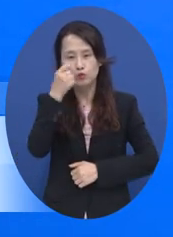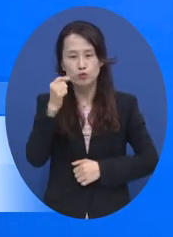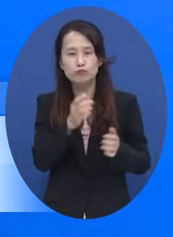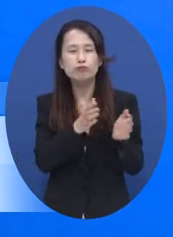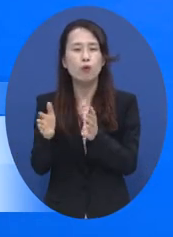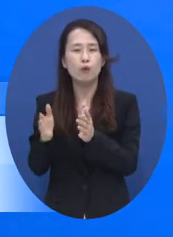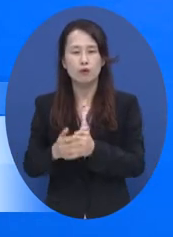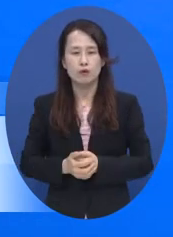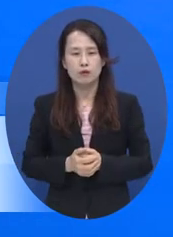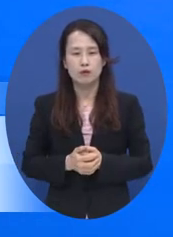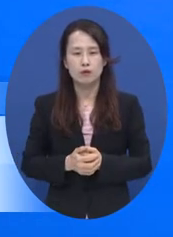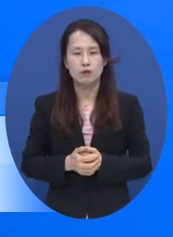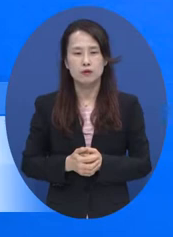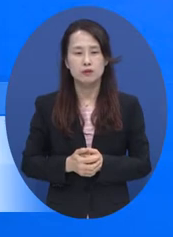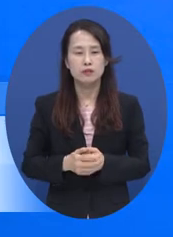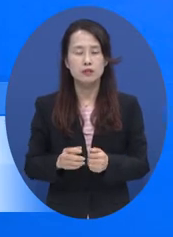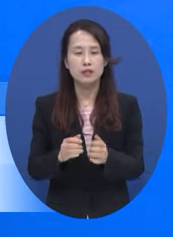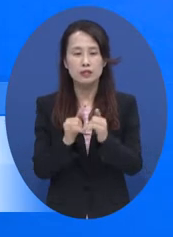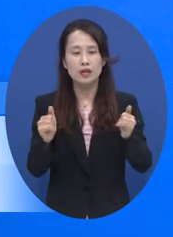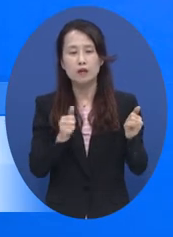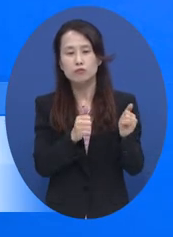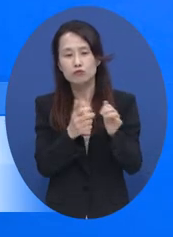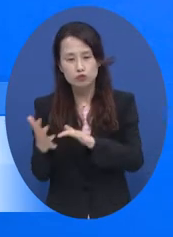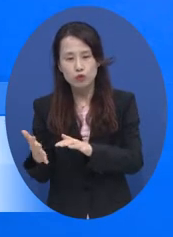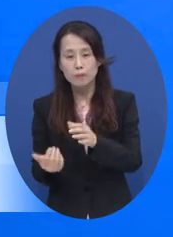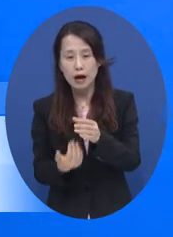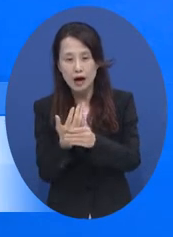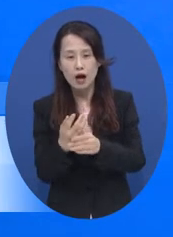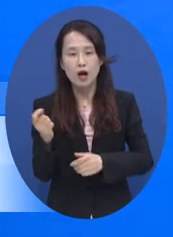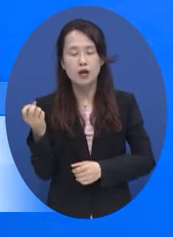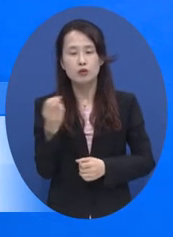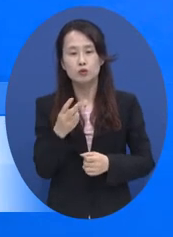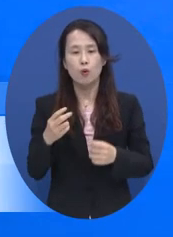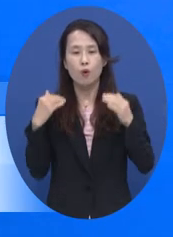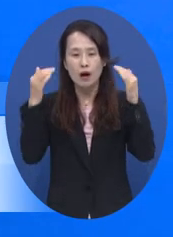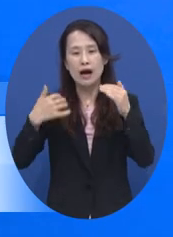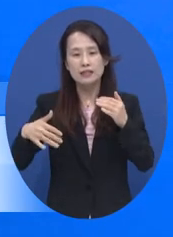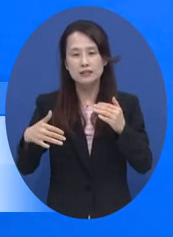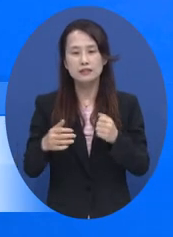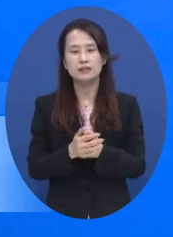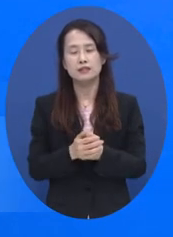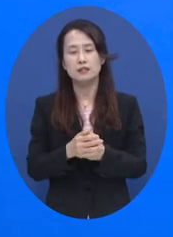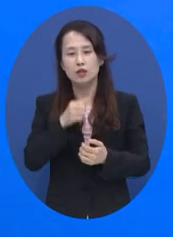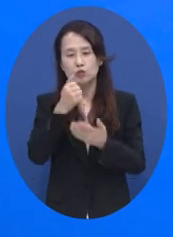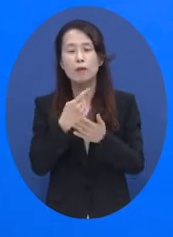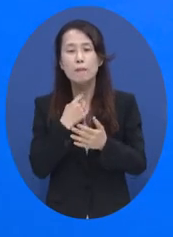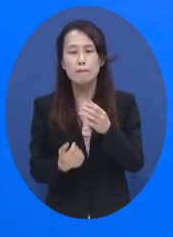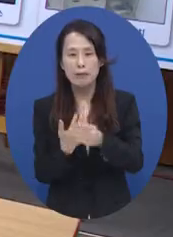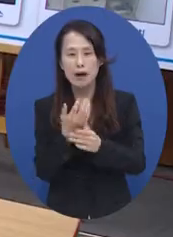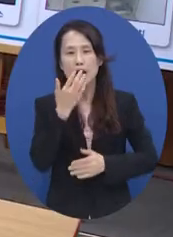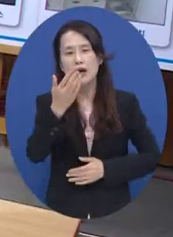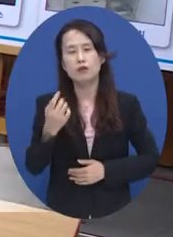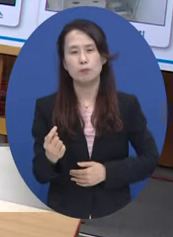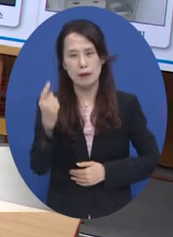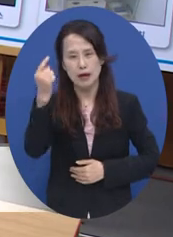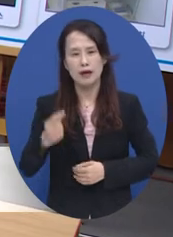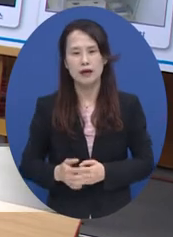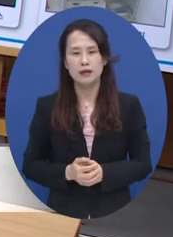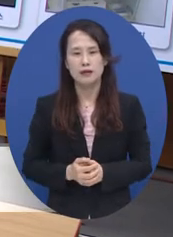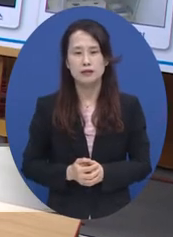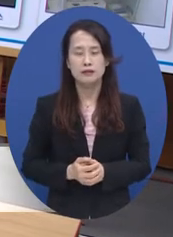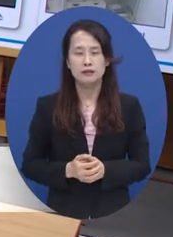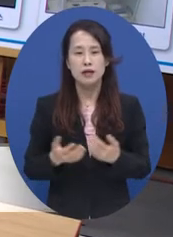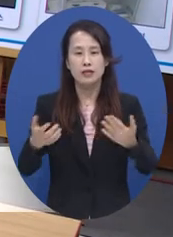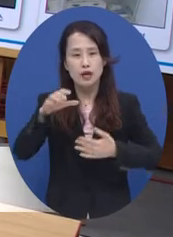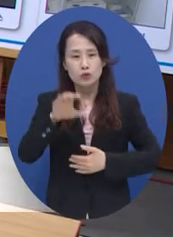피난시설이 미비로 인명피해가 발생하거나 미성년자 혼숙으로 각종 범죄 발생 가능성이 높습니다.